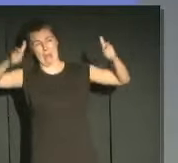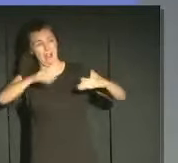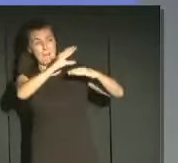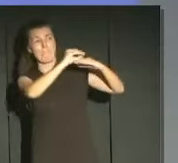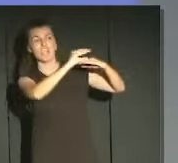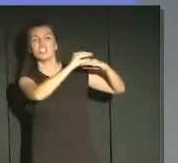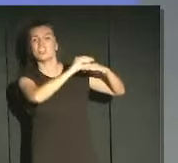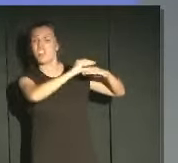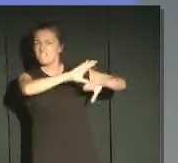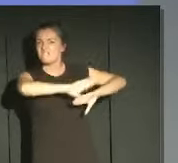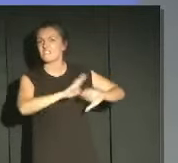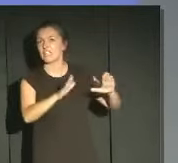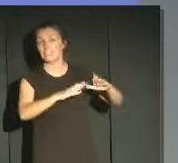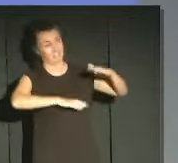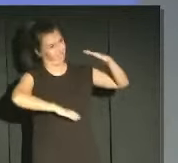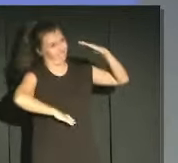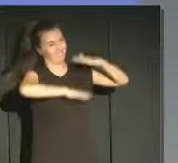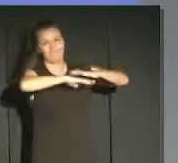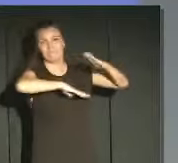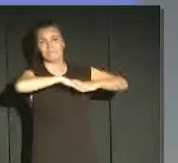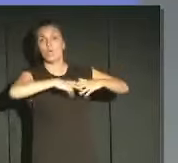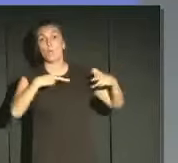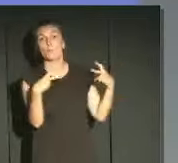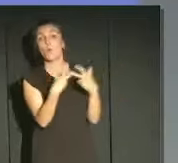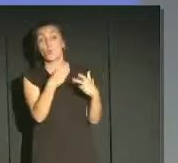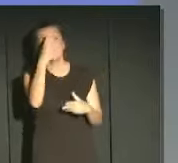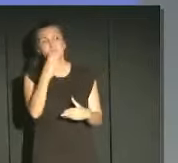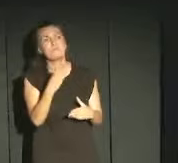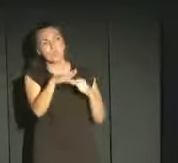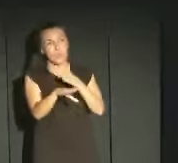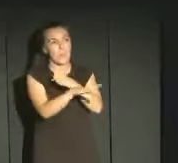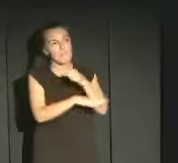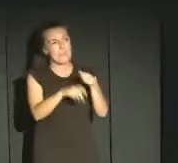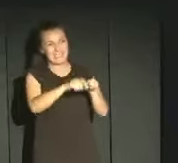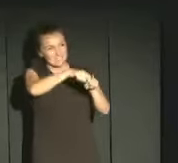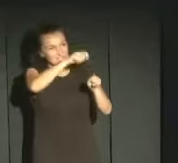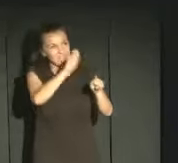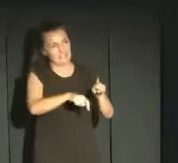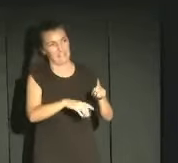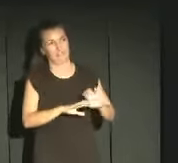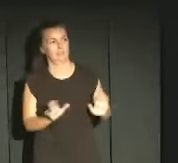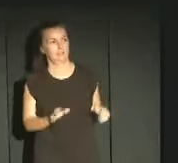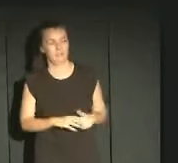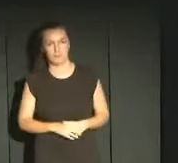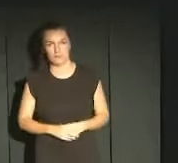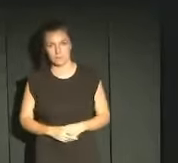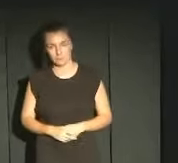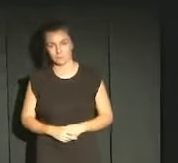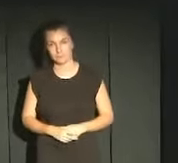l'agroalimentaire et bloquer les prix des produits de première nécessité une bonne fois pour